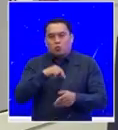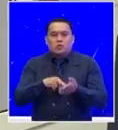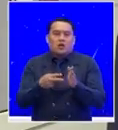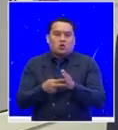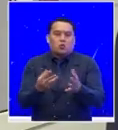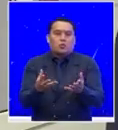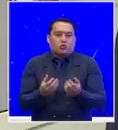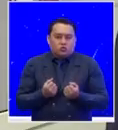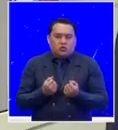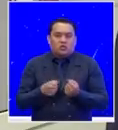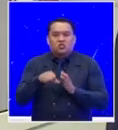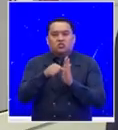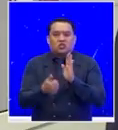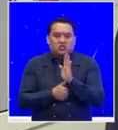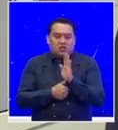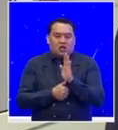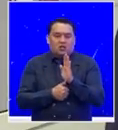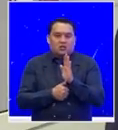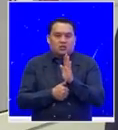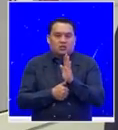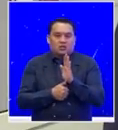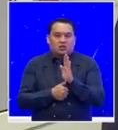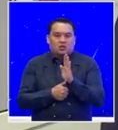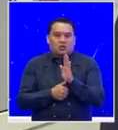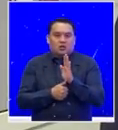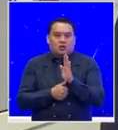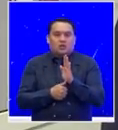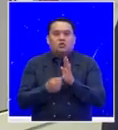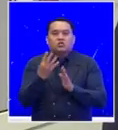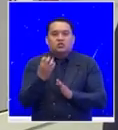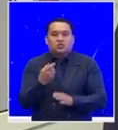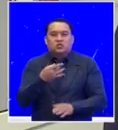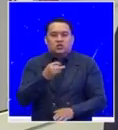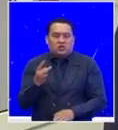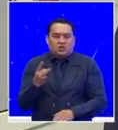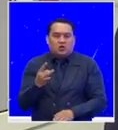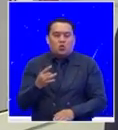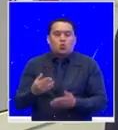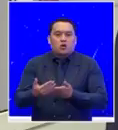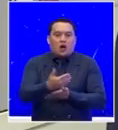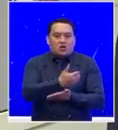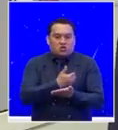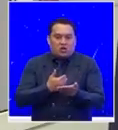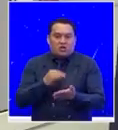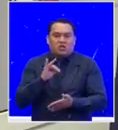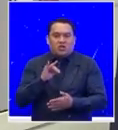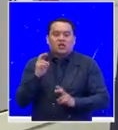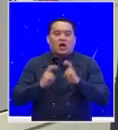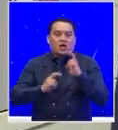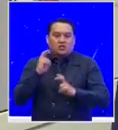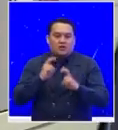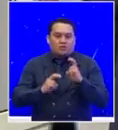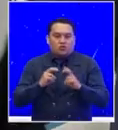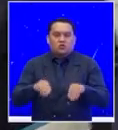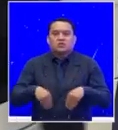планируем получить из 16 по 400 центнеров урожая. И на заводы должно